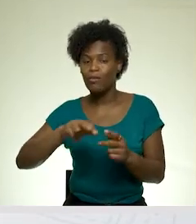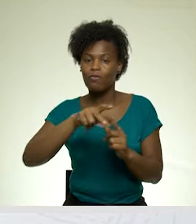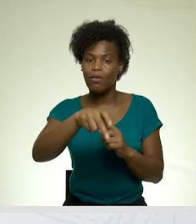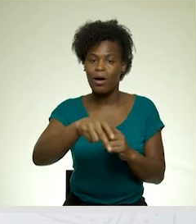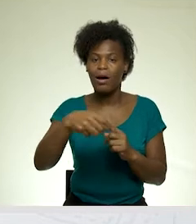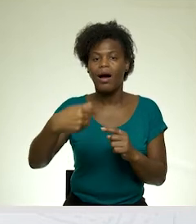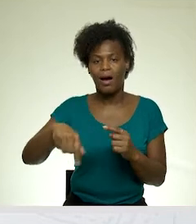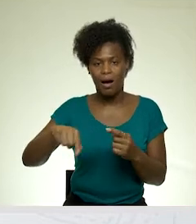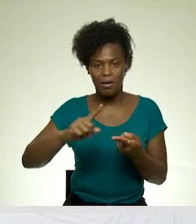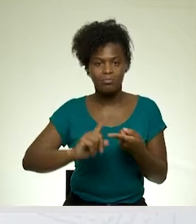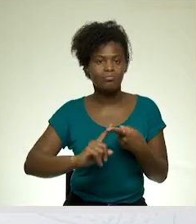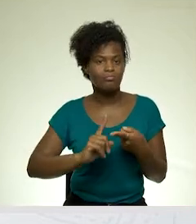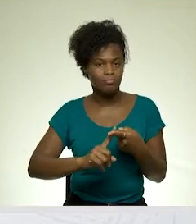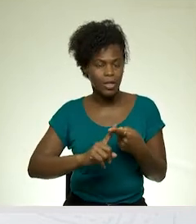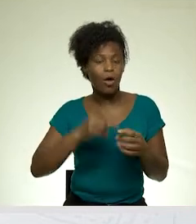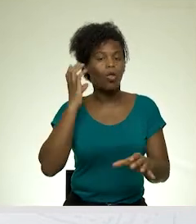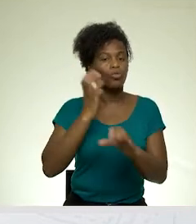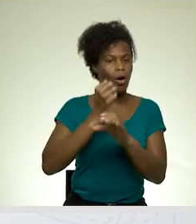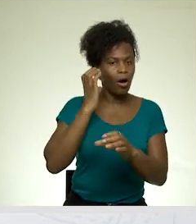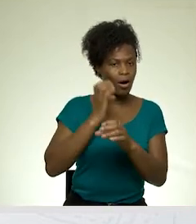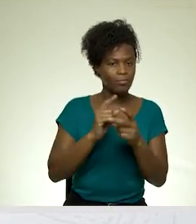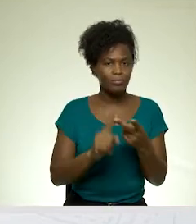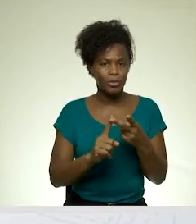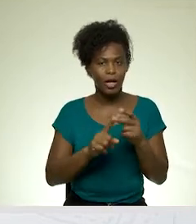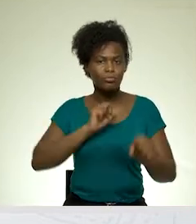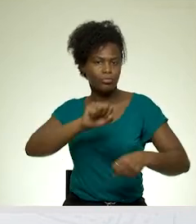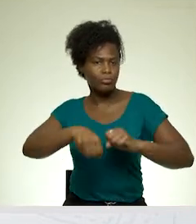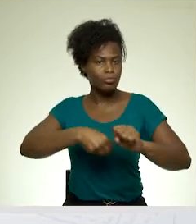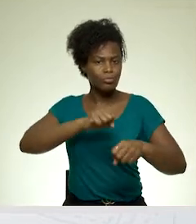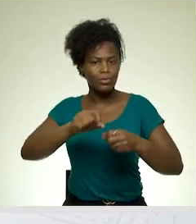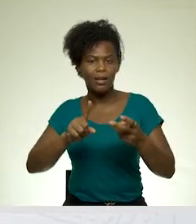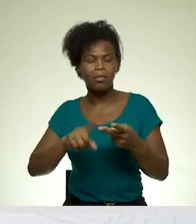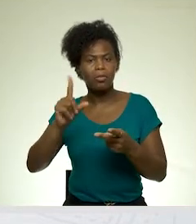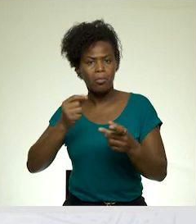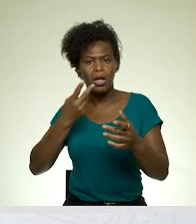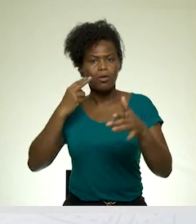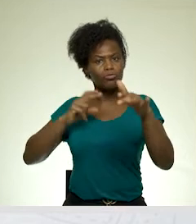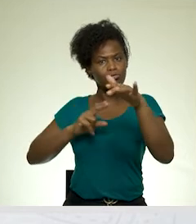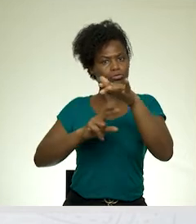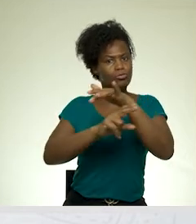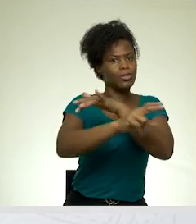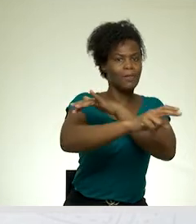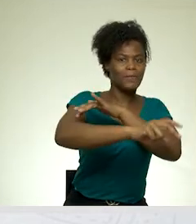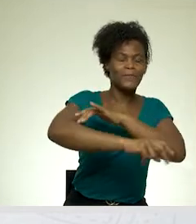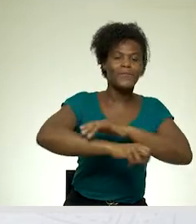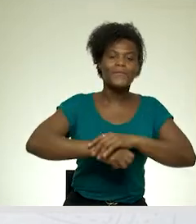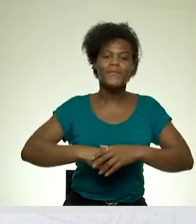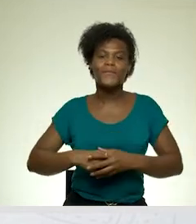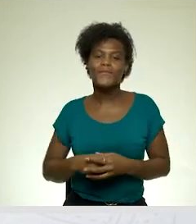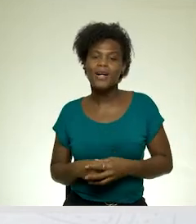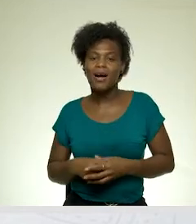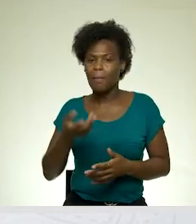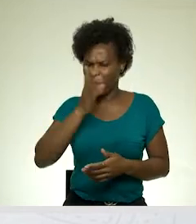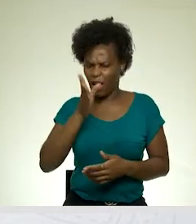y a des bus, des vélos et un métro. C'est pratique pour